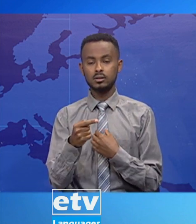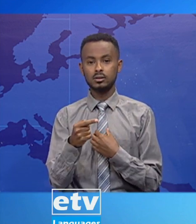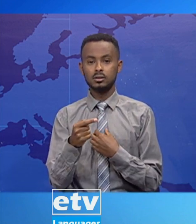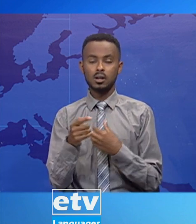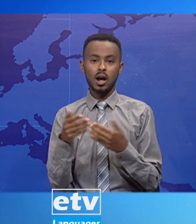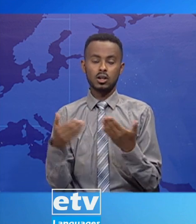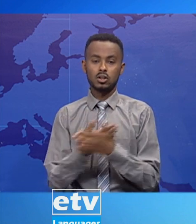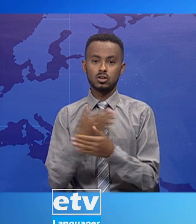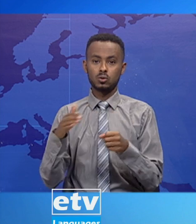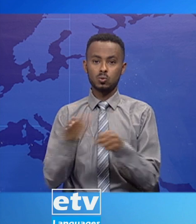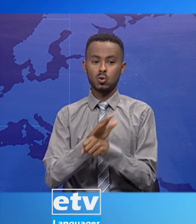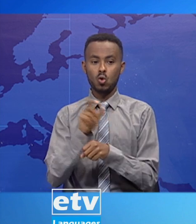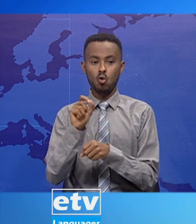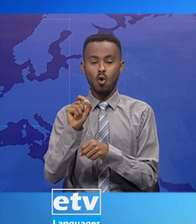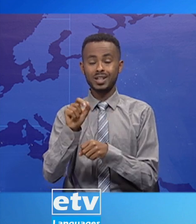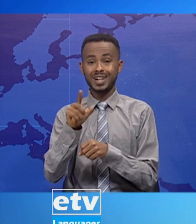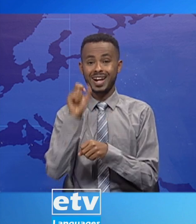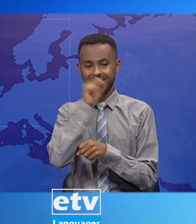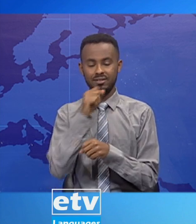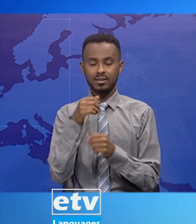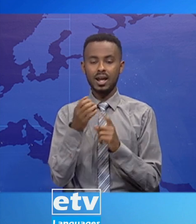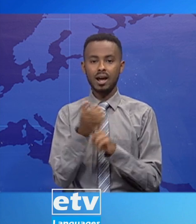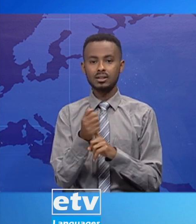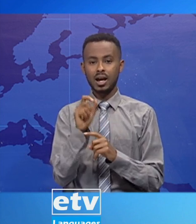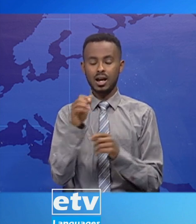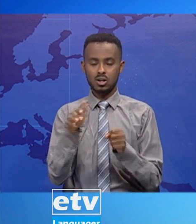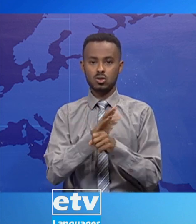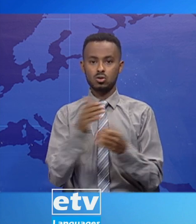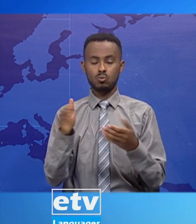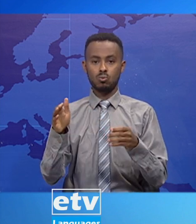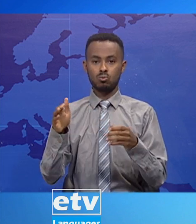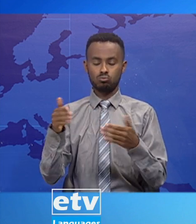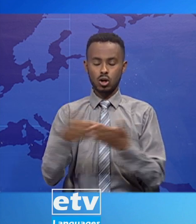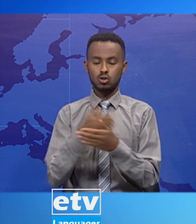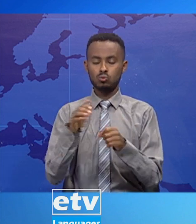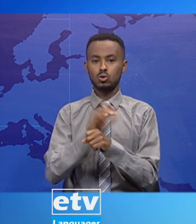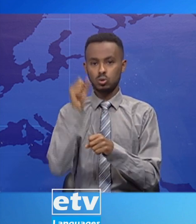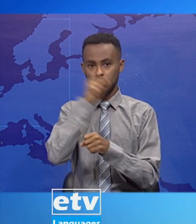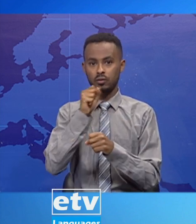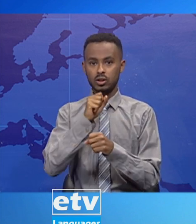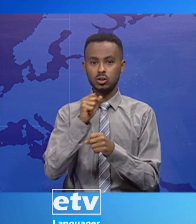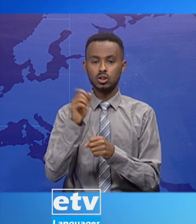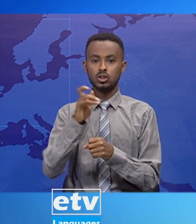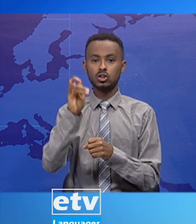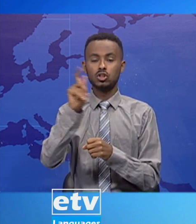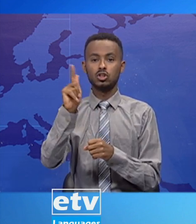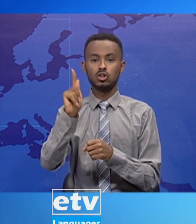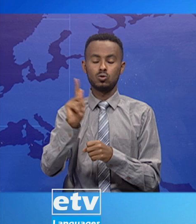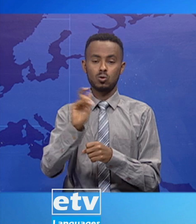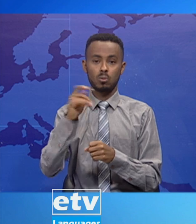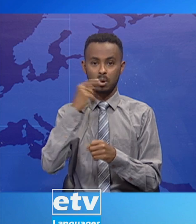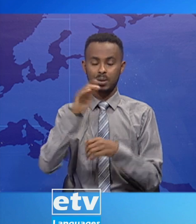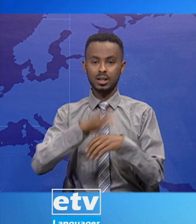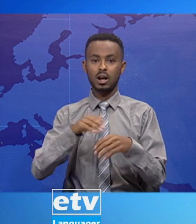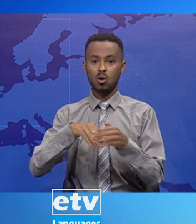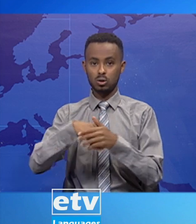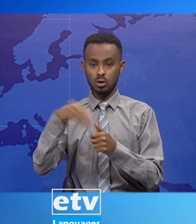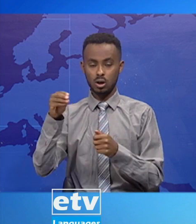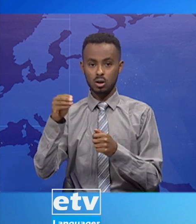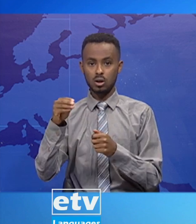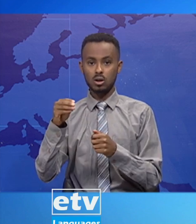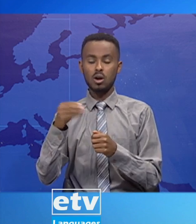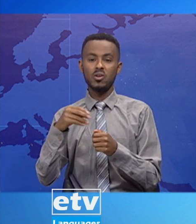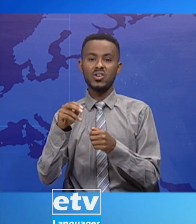አዲስ ሙሉ 11 ዘፈን ያዘ አዲስ ሙሉ ዘፈን ጅንን በሚል መጠሪያ ወጥቷል። እንግዲህ ያው